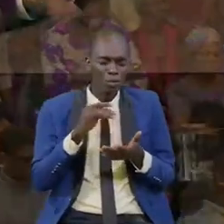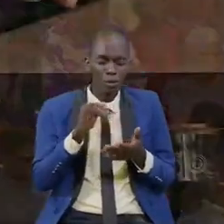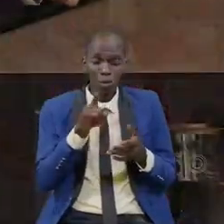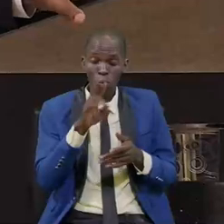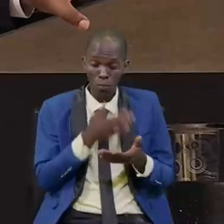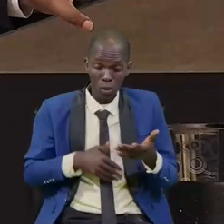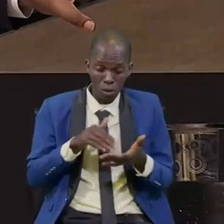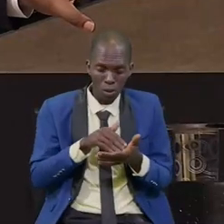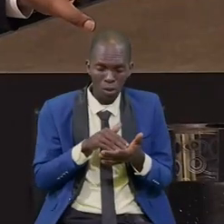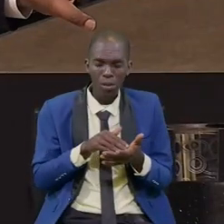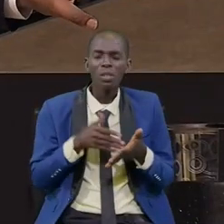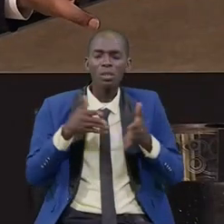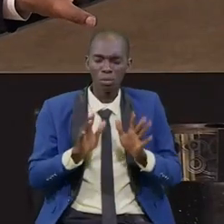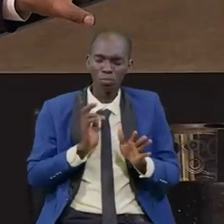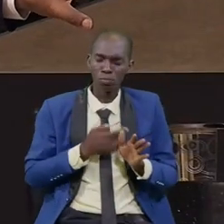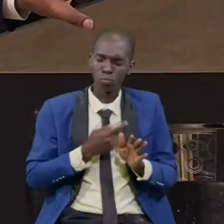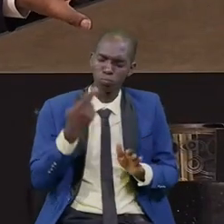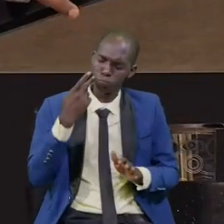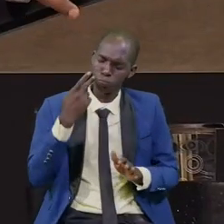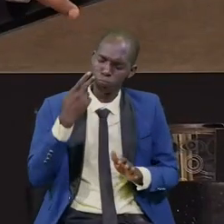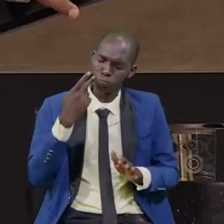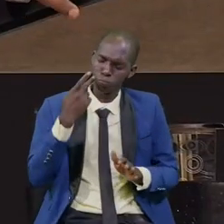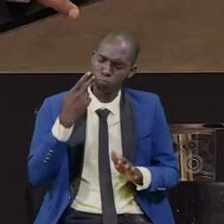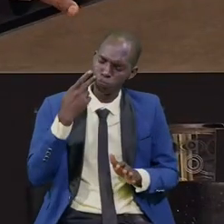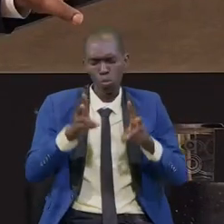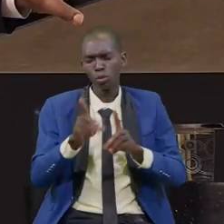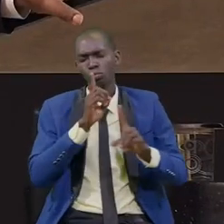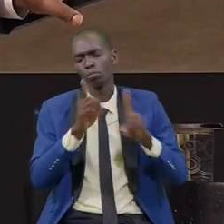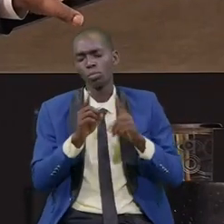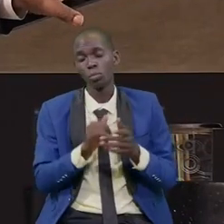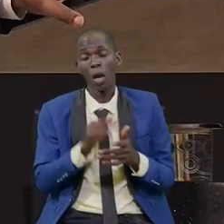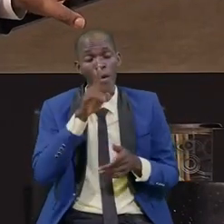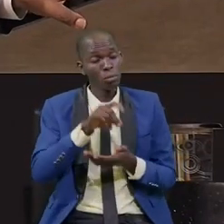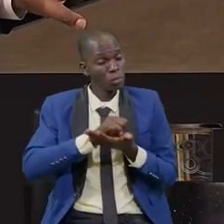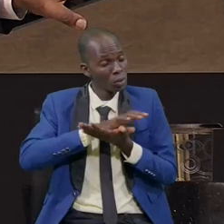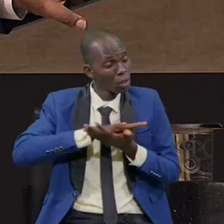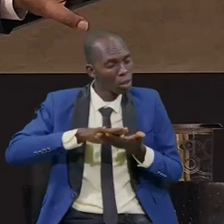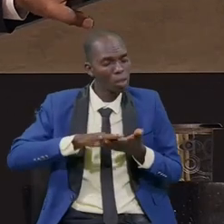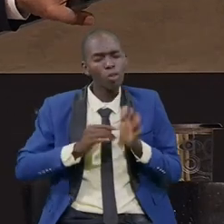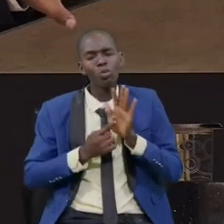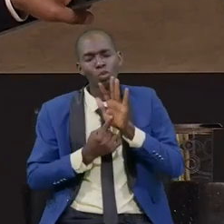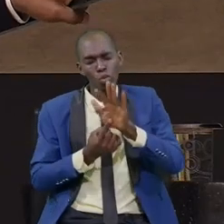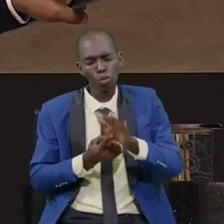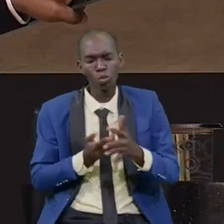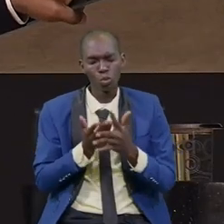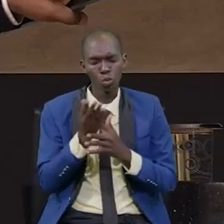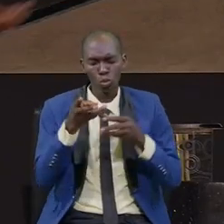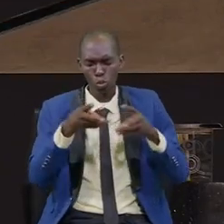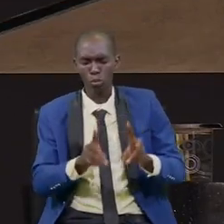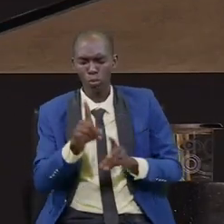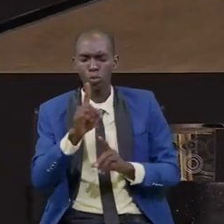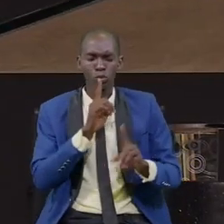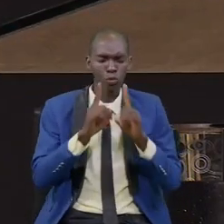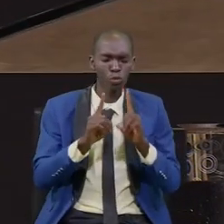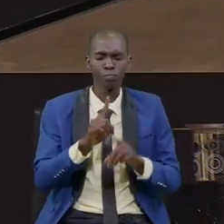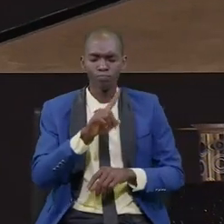Alors montre cela par les paroles de votre bouche. Je suis sanctifié. Démontrez ça par les paroles de votre